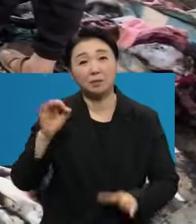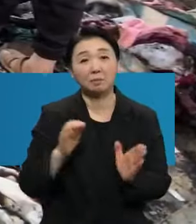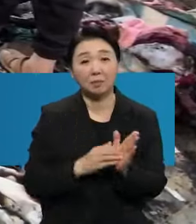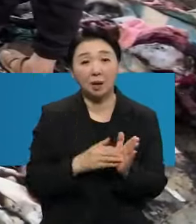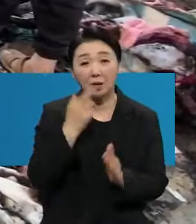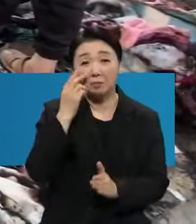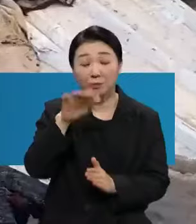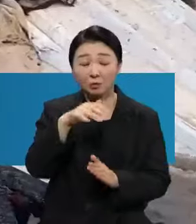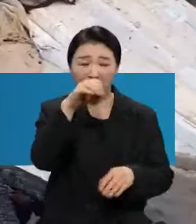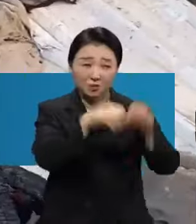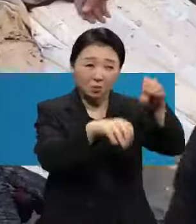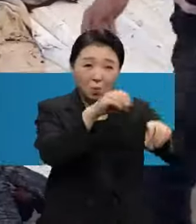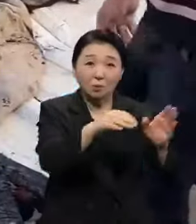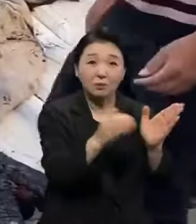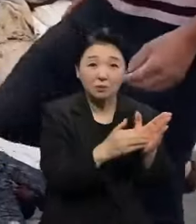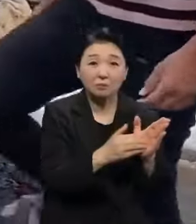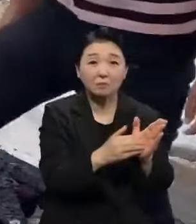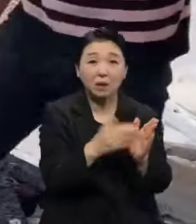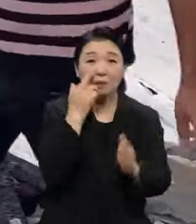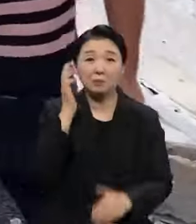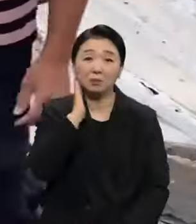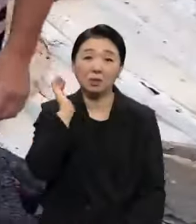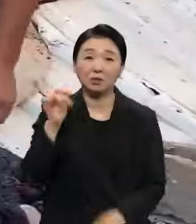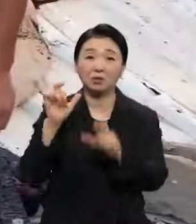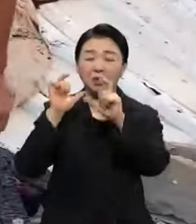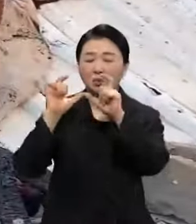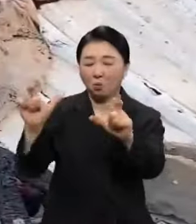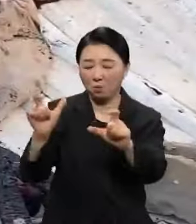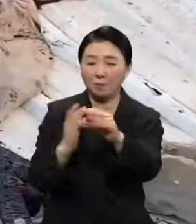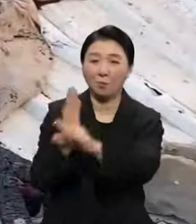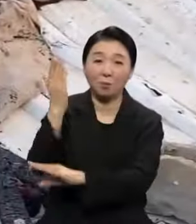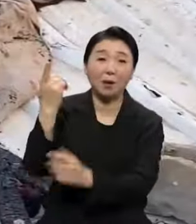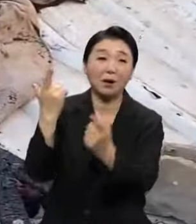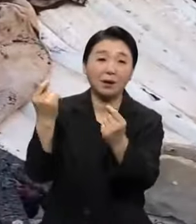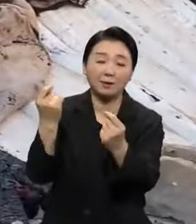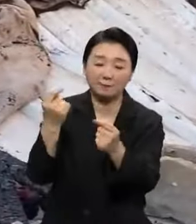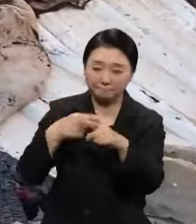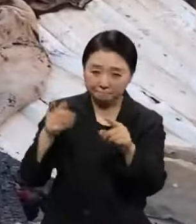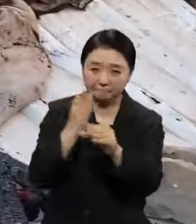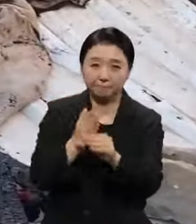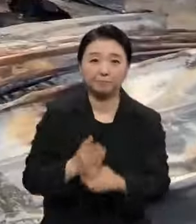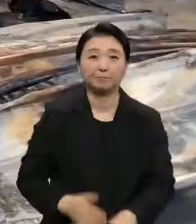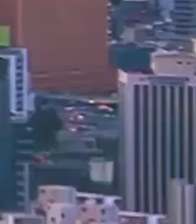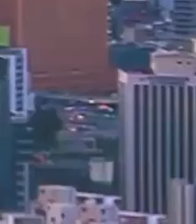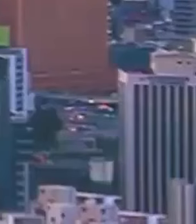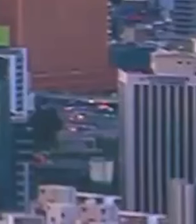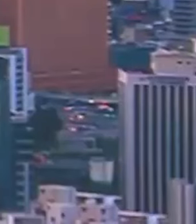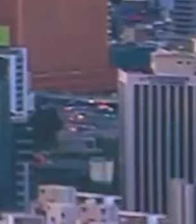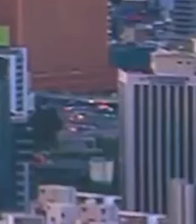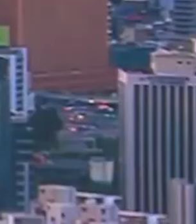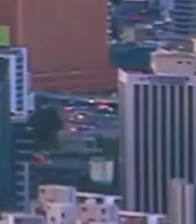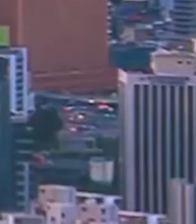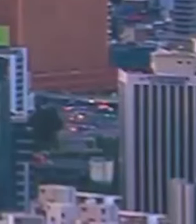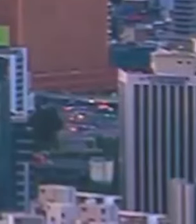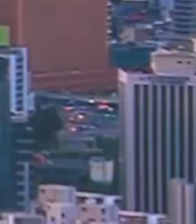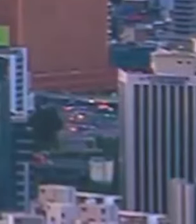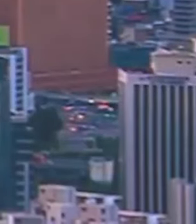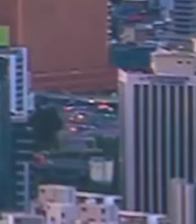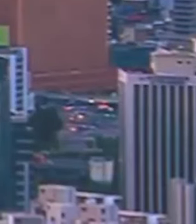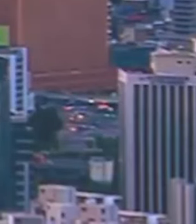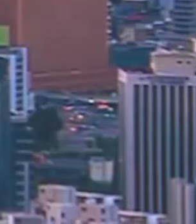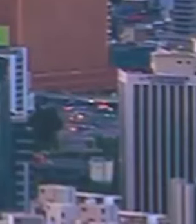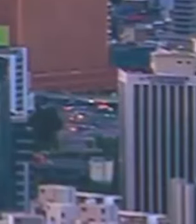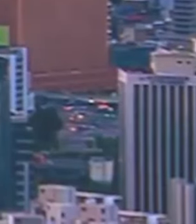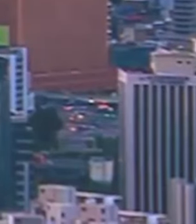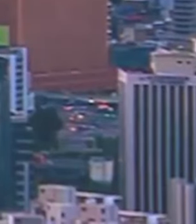미국은 이번 공습이 바이든 대통령이 경고한 레드라인을 넘은 것인지 판단 중입니다 침맨 행커 정재훈입니다